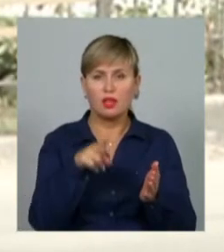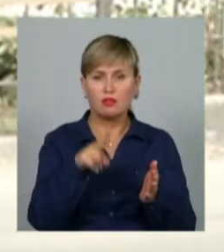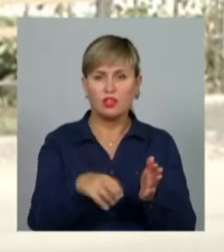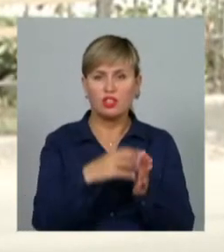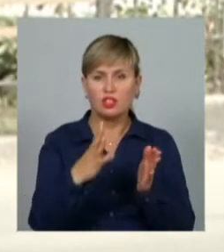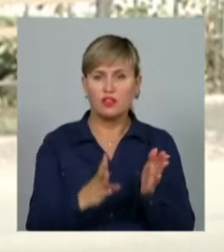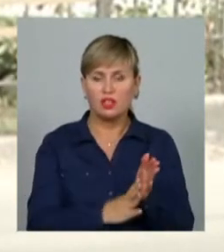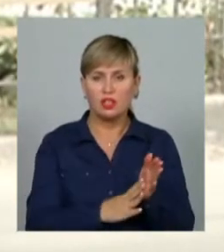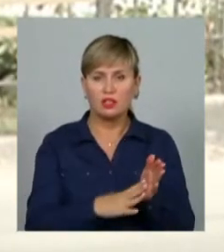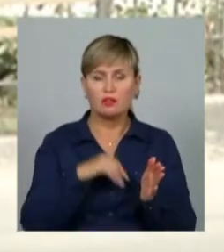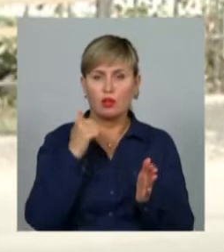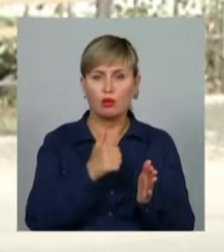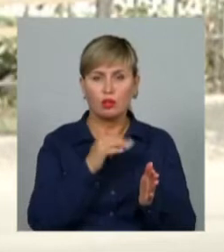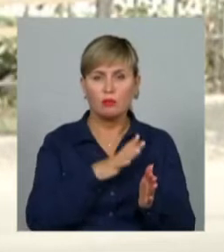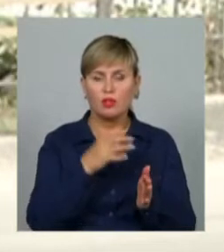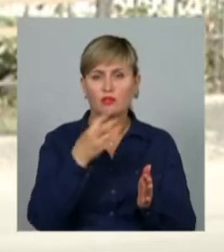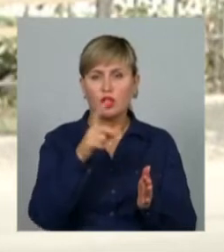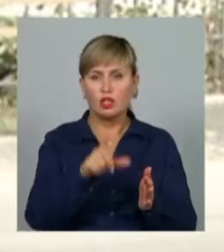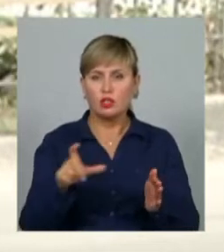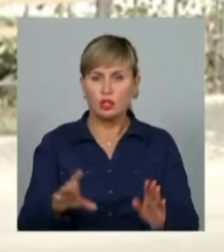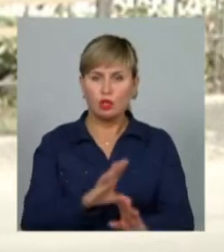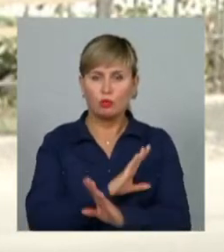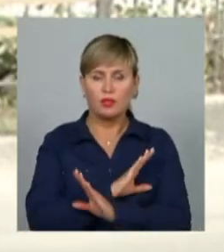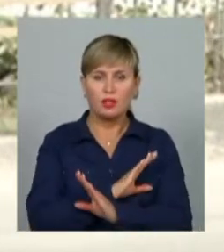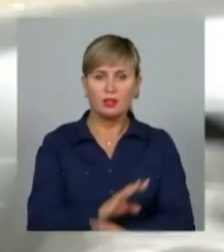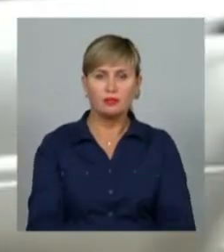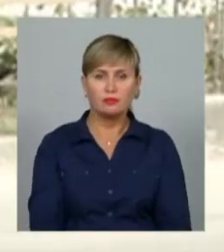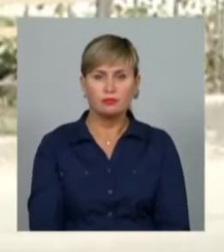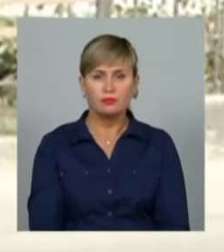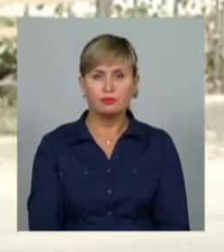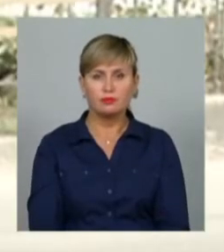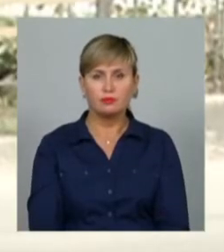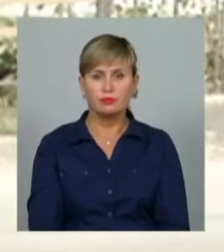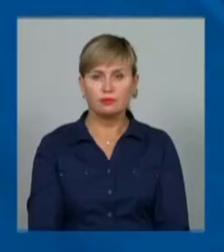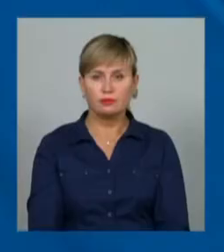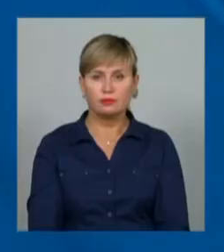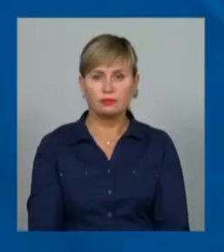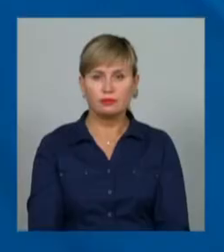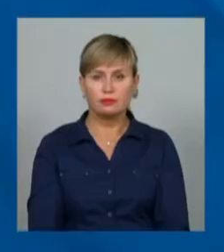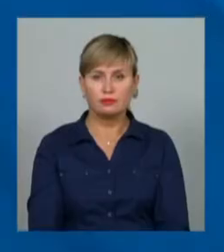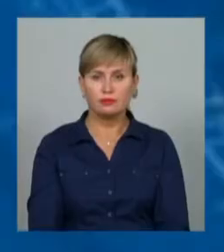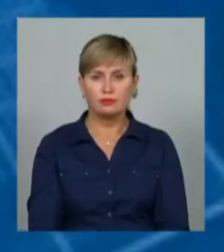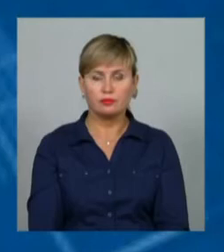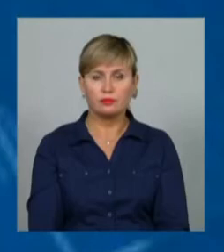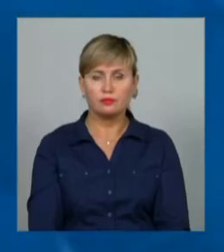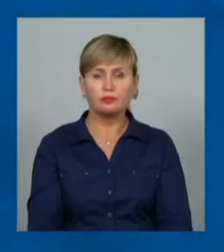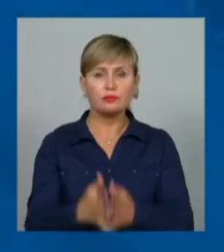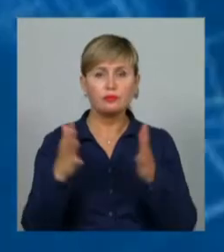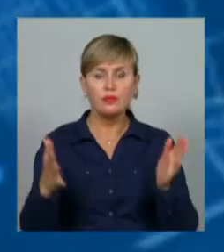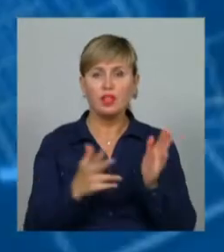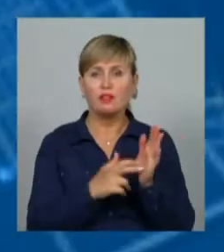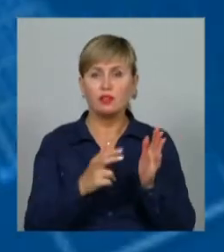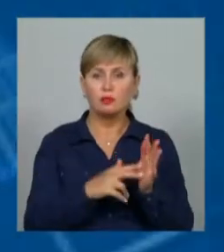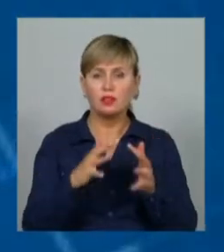2019-го. Она унесла жизнь 12 человек. Рамина Мирзалимова, Арсен Сандыбаев, телеканал Алматы. Более 800